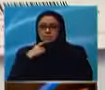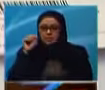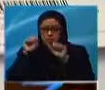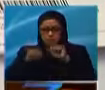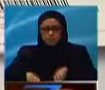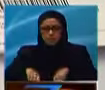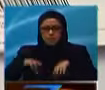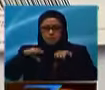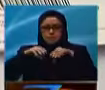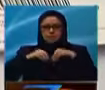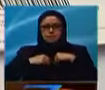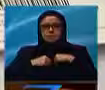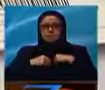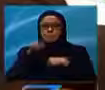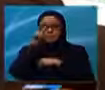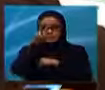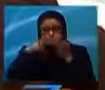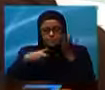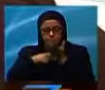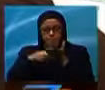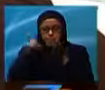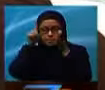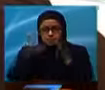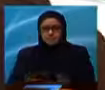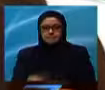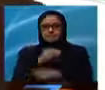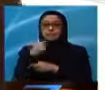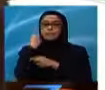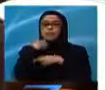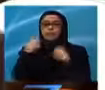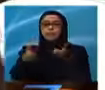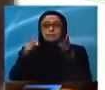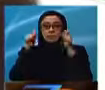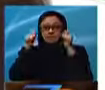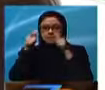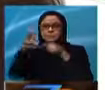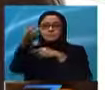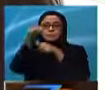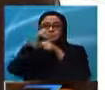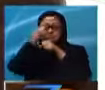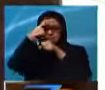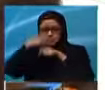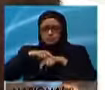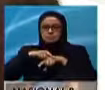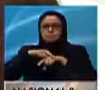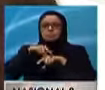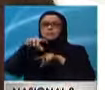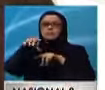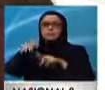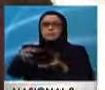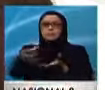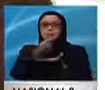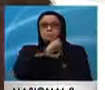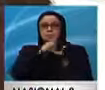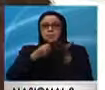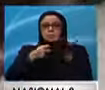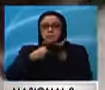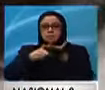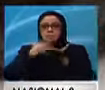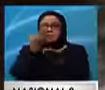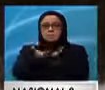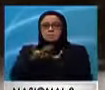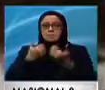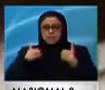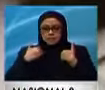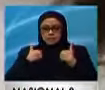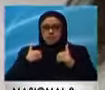dan konsep siapa cepat dia dapat digunakan bagi merebut jumlah tiket yang ditawarkan. Ada pengunjung mula menunggu seawal